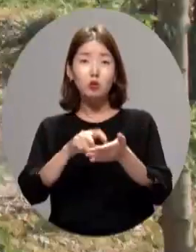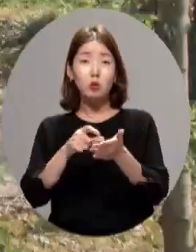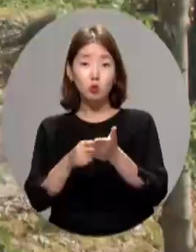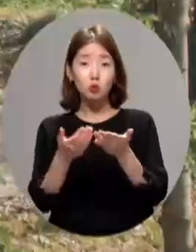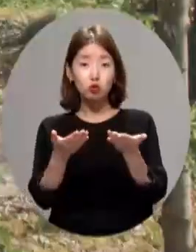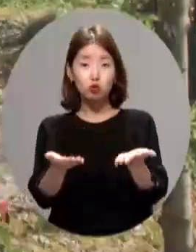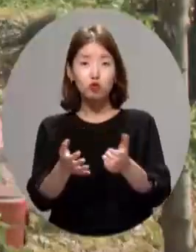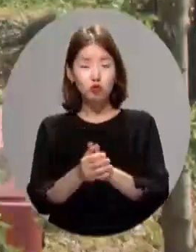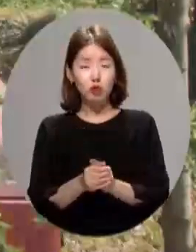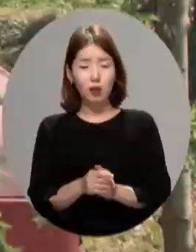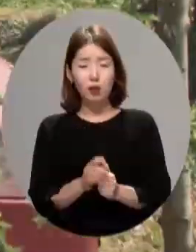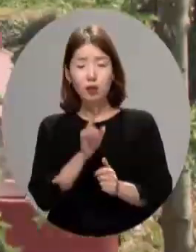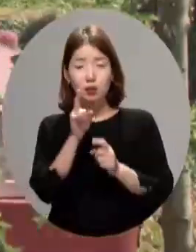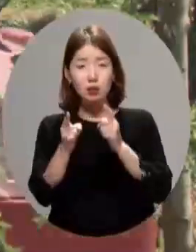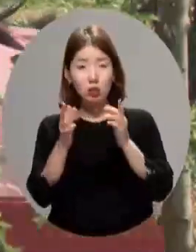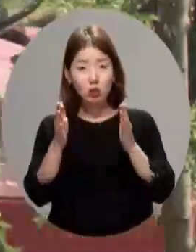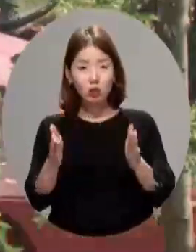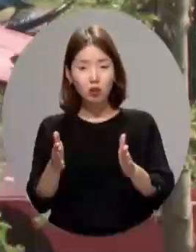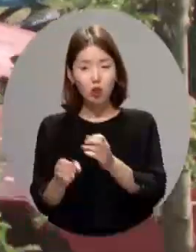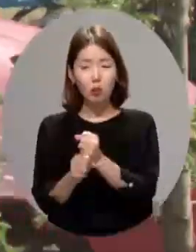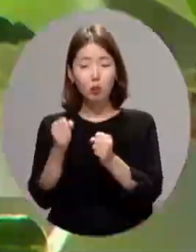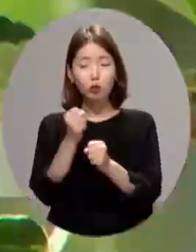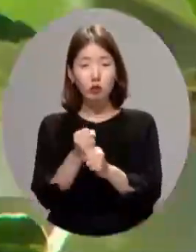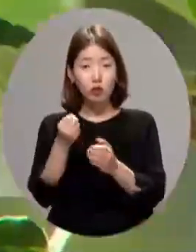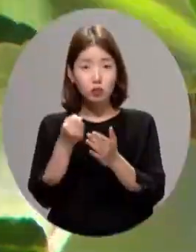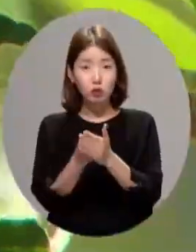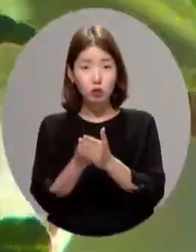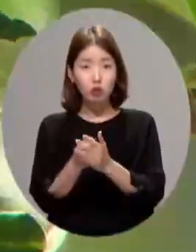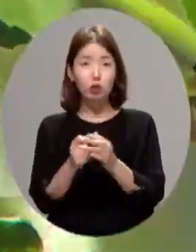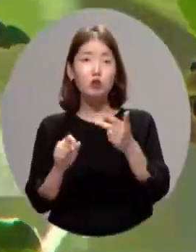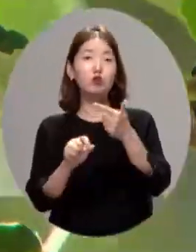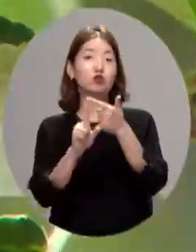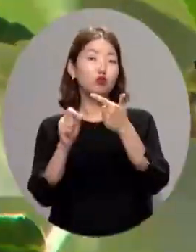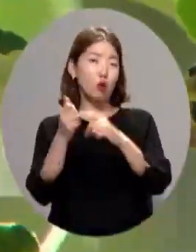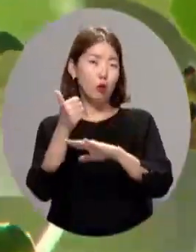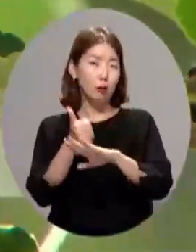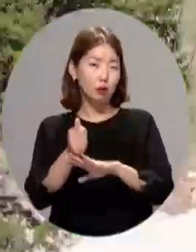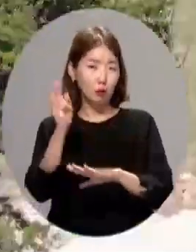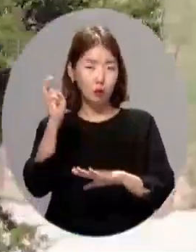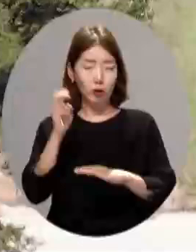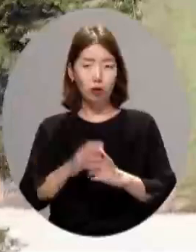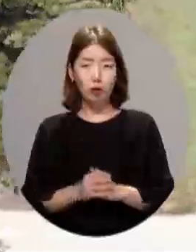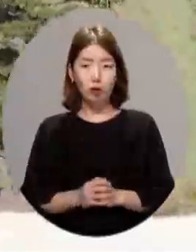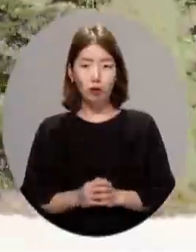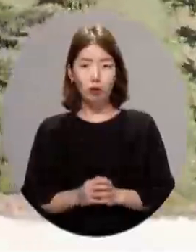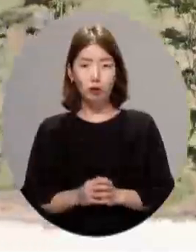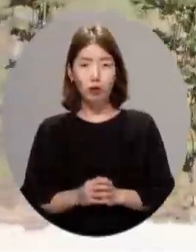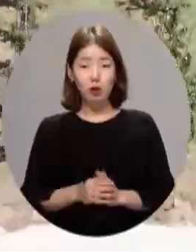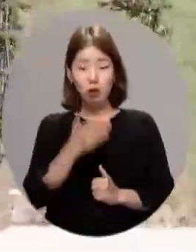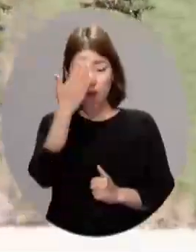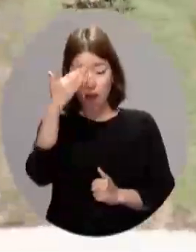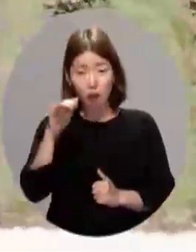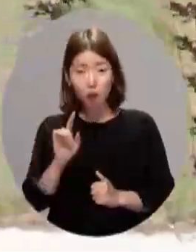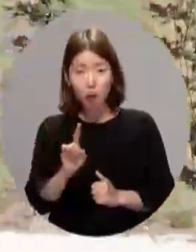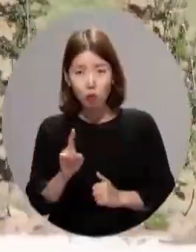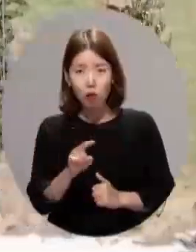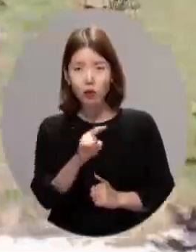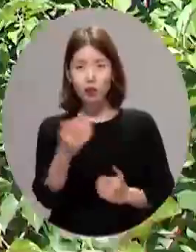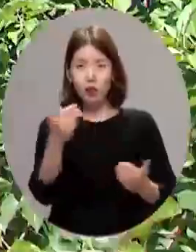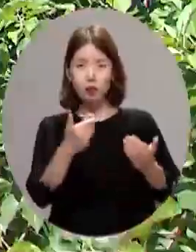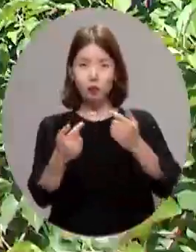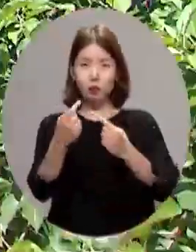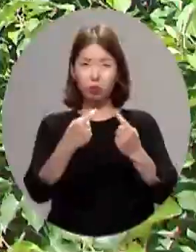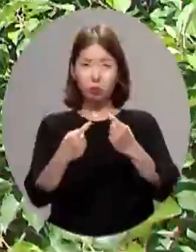지원되는데 지원 시기는 복구 계획이 확정되는 다음 달 말로 예측됩니다. 불행 중 다행인 건 피해가